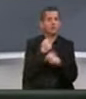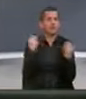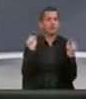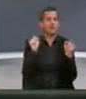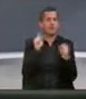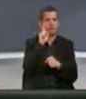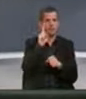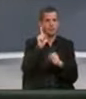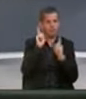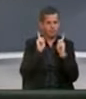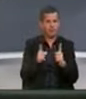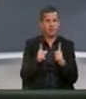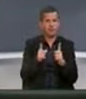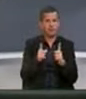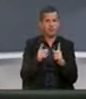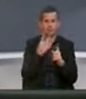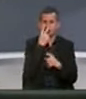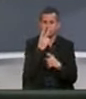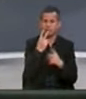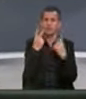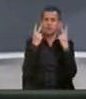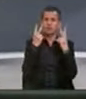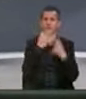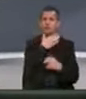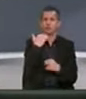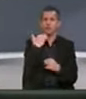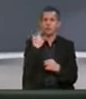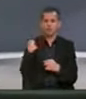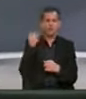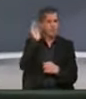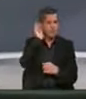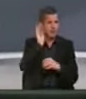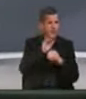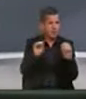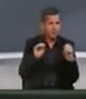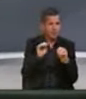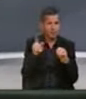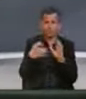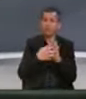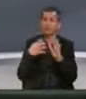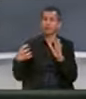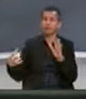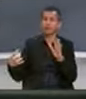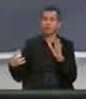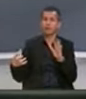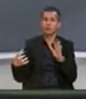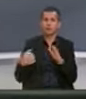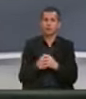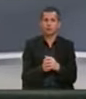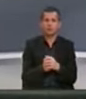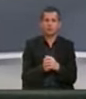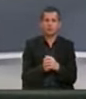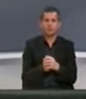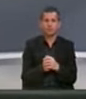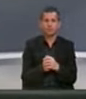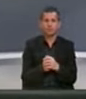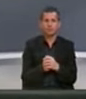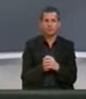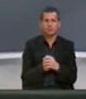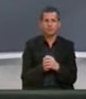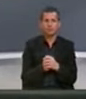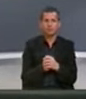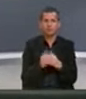këto elemente mendoj që duhet të shihen me prioritet nga ministri i Arsimit, i cili vazhdimisht ka qenë, do të thotë,